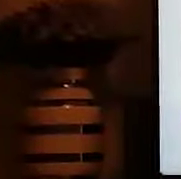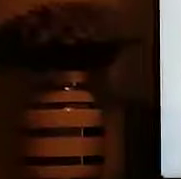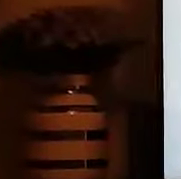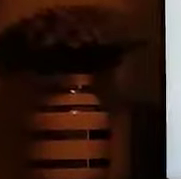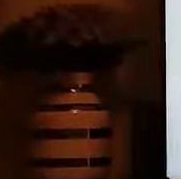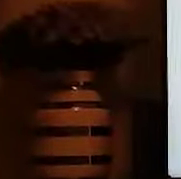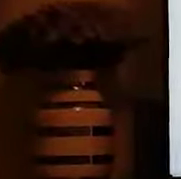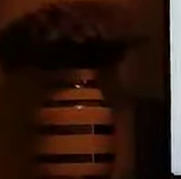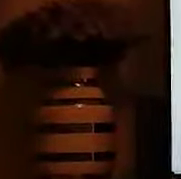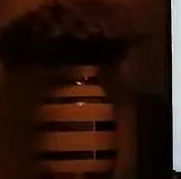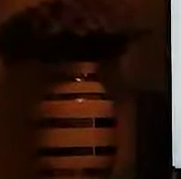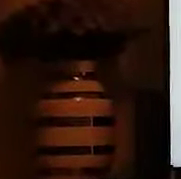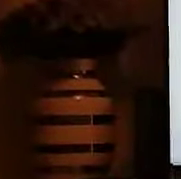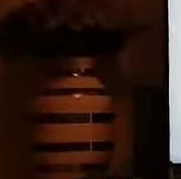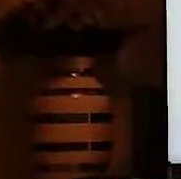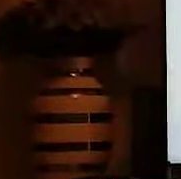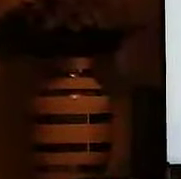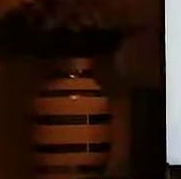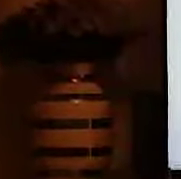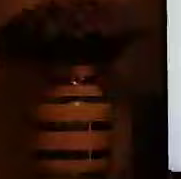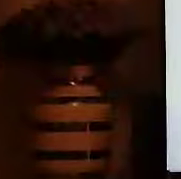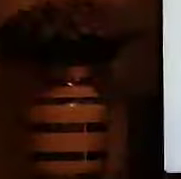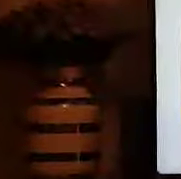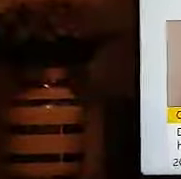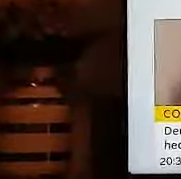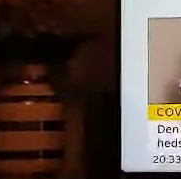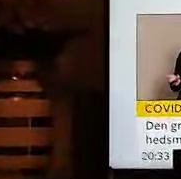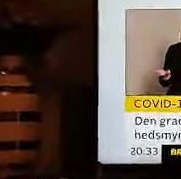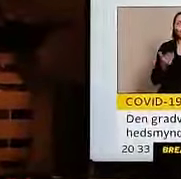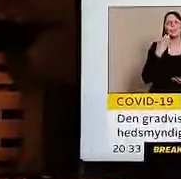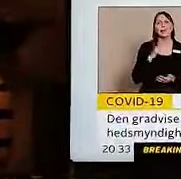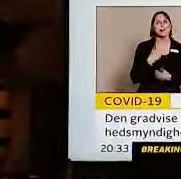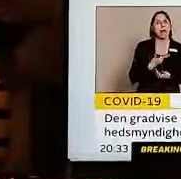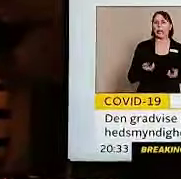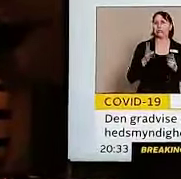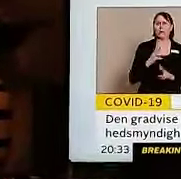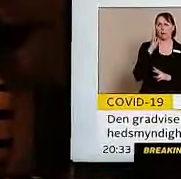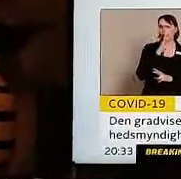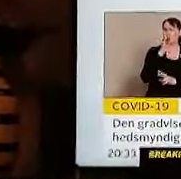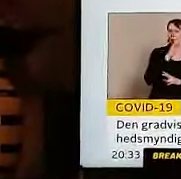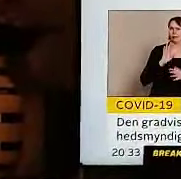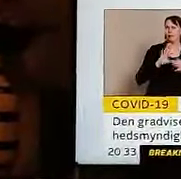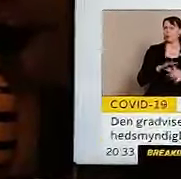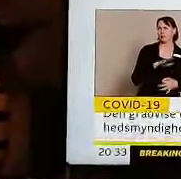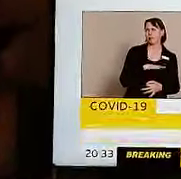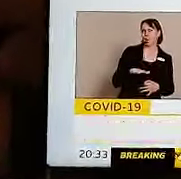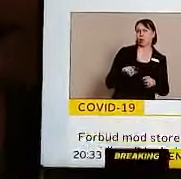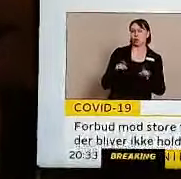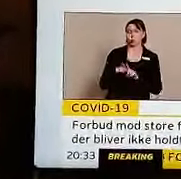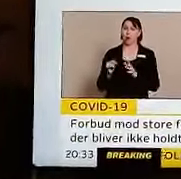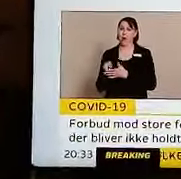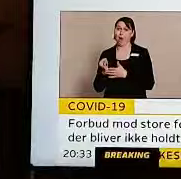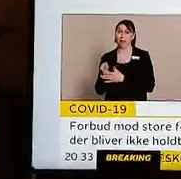برعاية هؤلاء الأطفال في الحضانة لعملية غسل يديهم وتنظيفهم